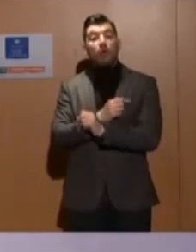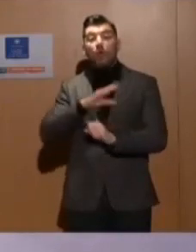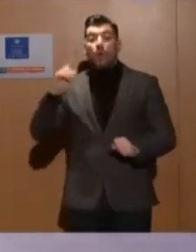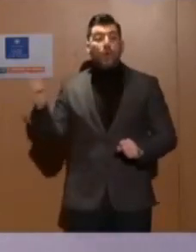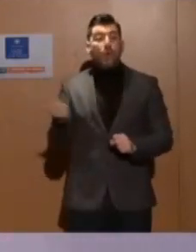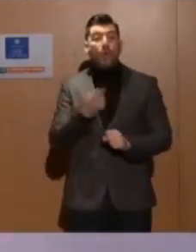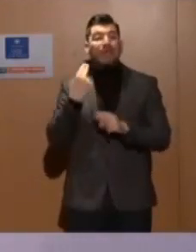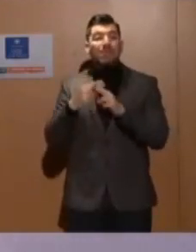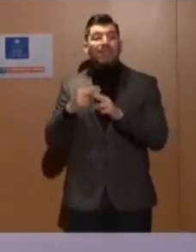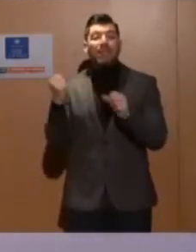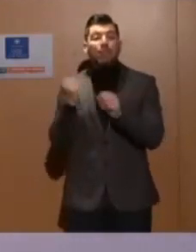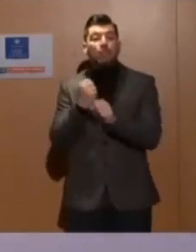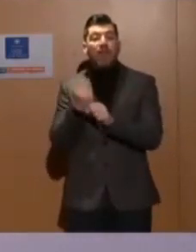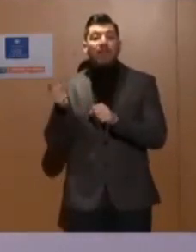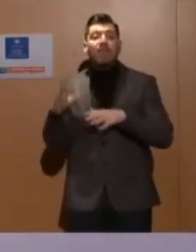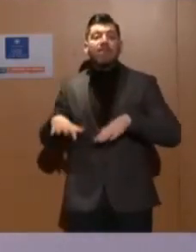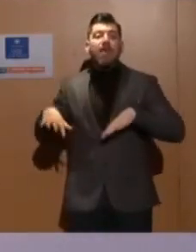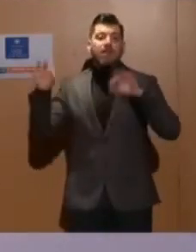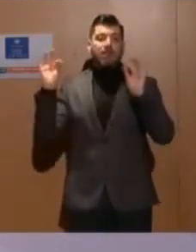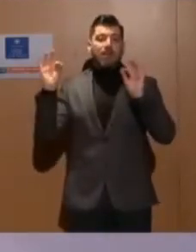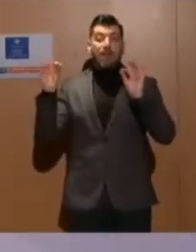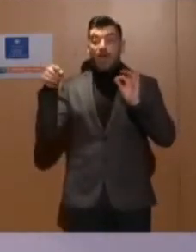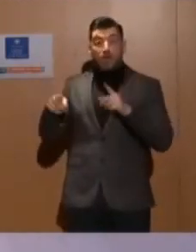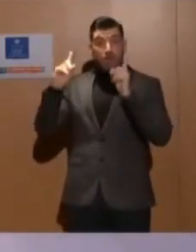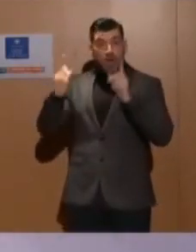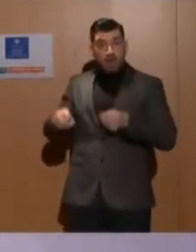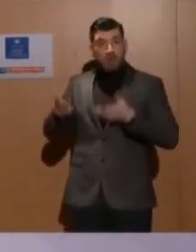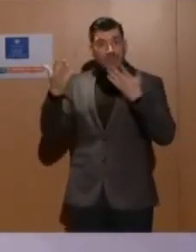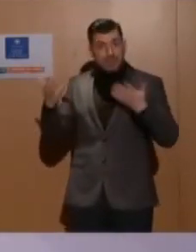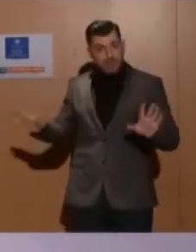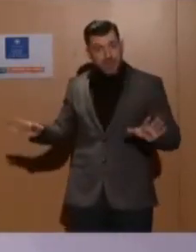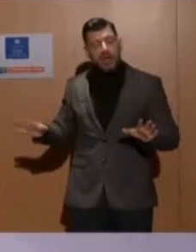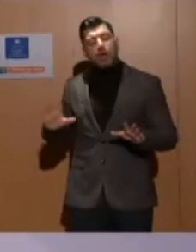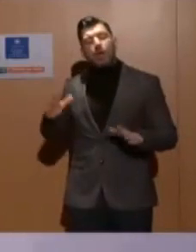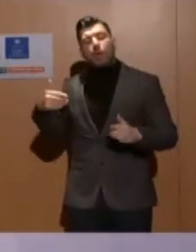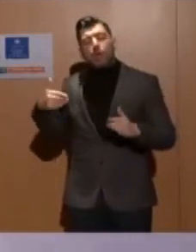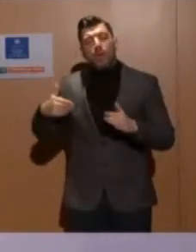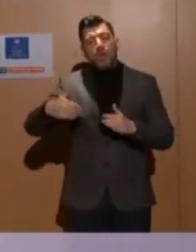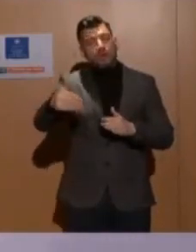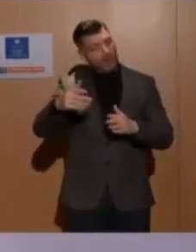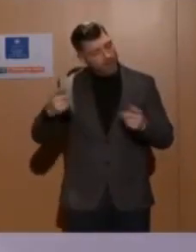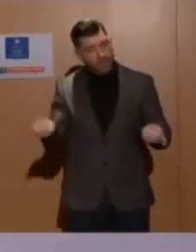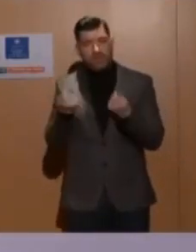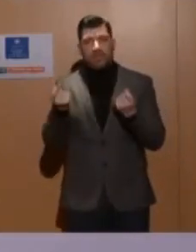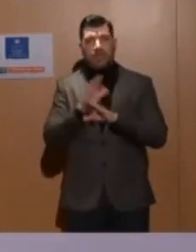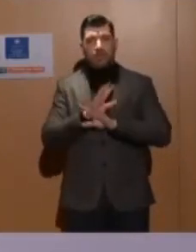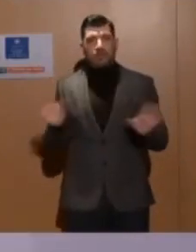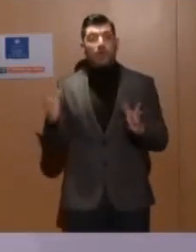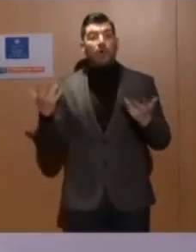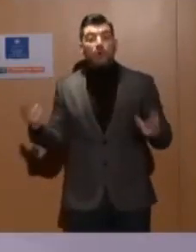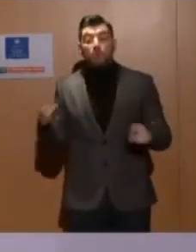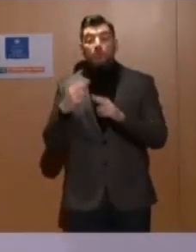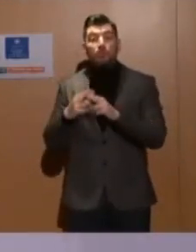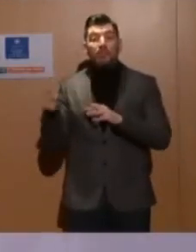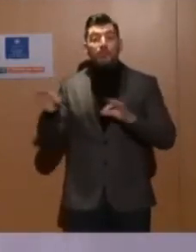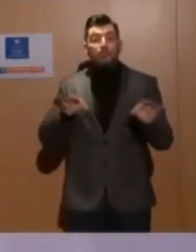υπόλοιπα 41 χιλιόμετρα, εφόσον το έχεις αποφασίσει, καλύπτονται λόγω της καλής προετοιμασίας. Άρα, το master plan είναι το α